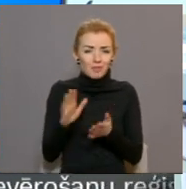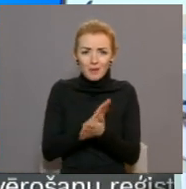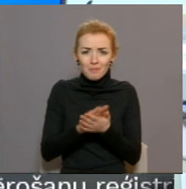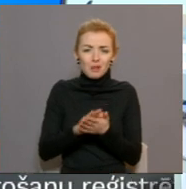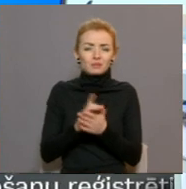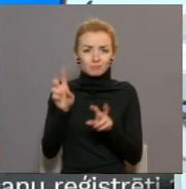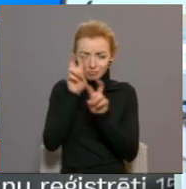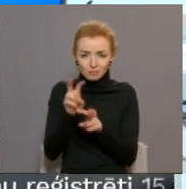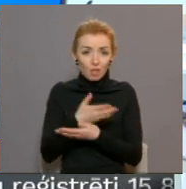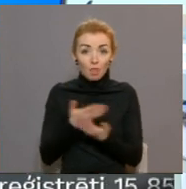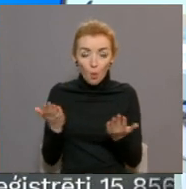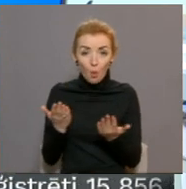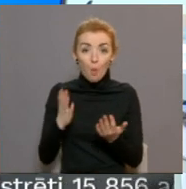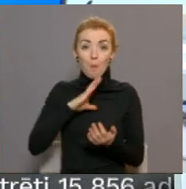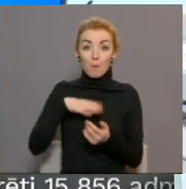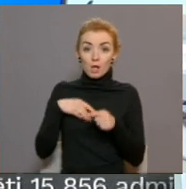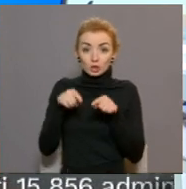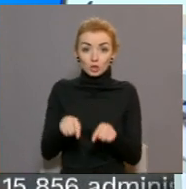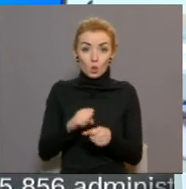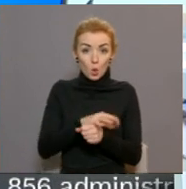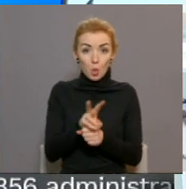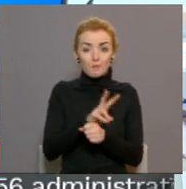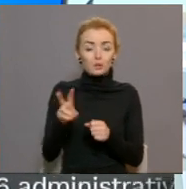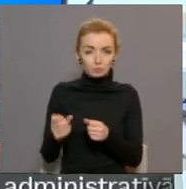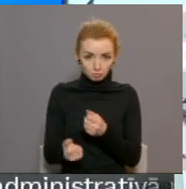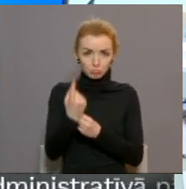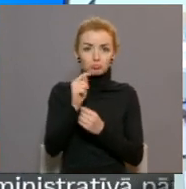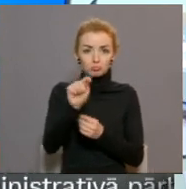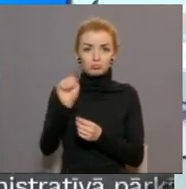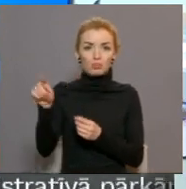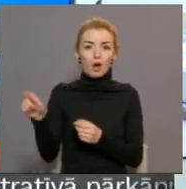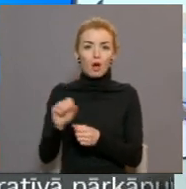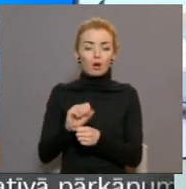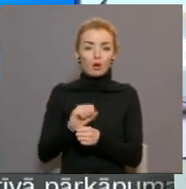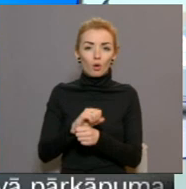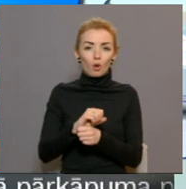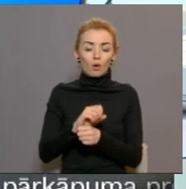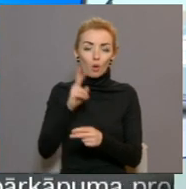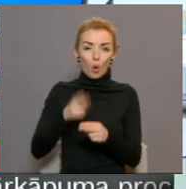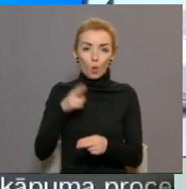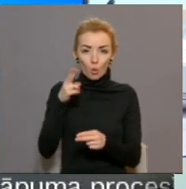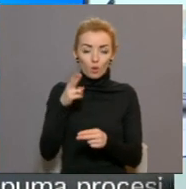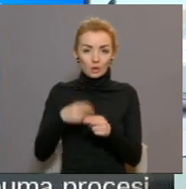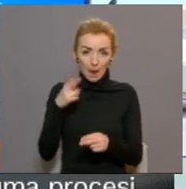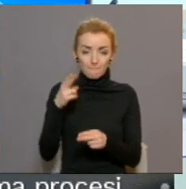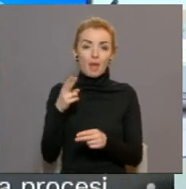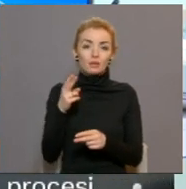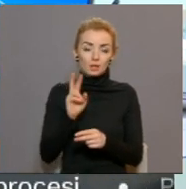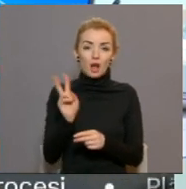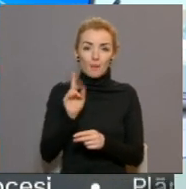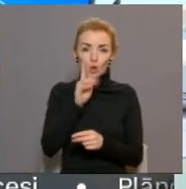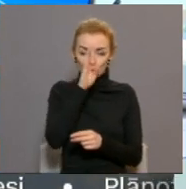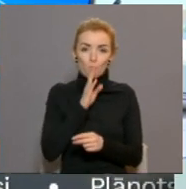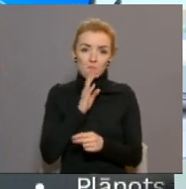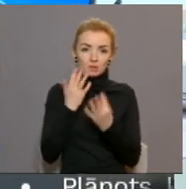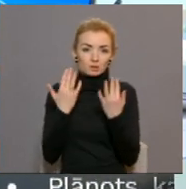viņi ir izmeklēti, nav. Un pēc šīs slimības ir parādās cukurdiabēta pazīmes ar nu, nopietnām